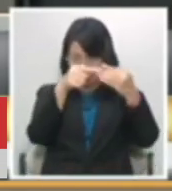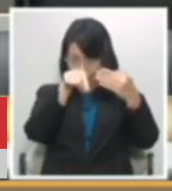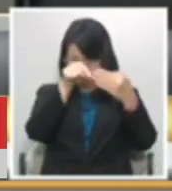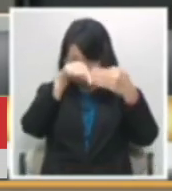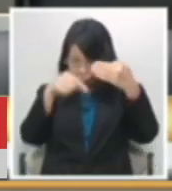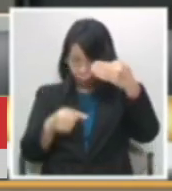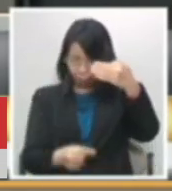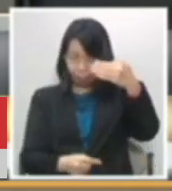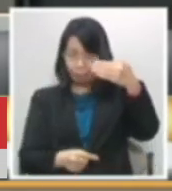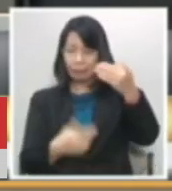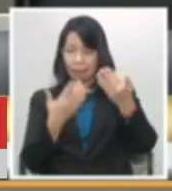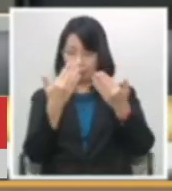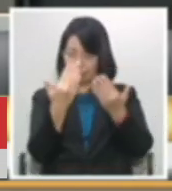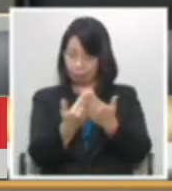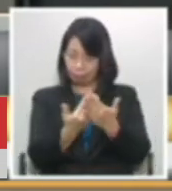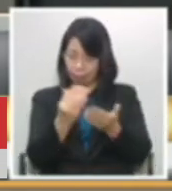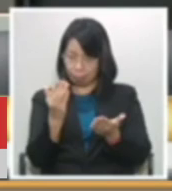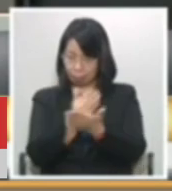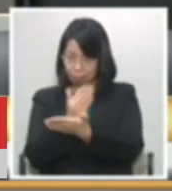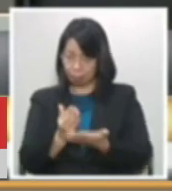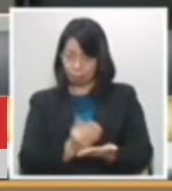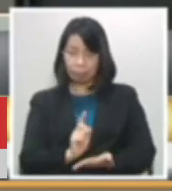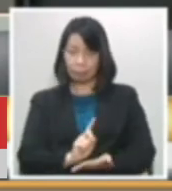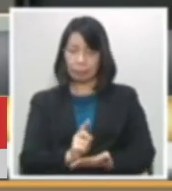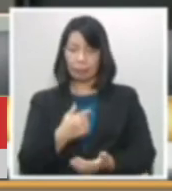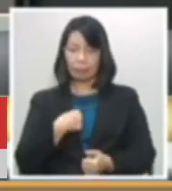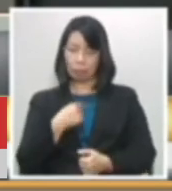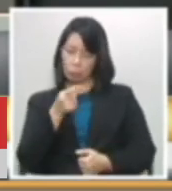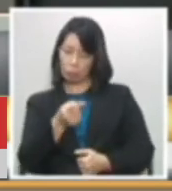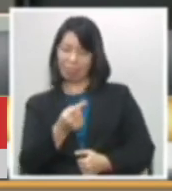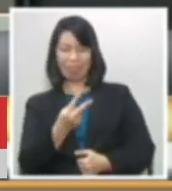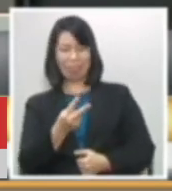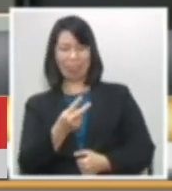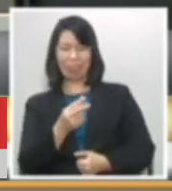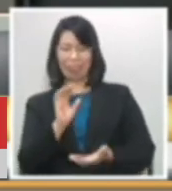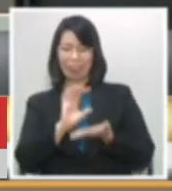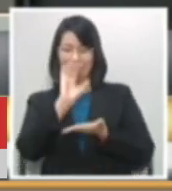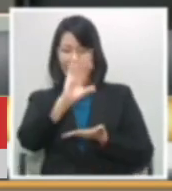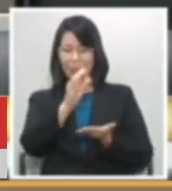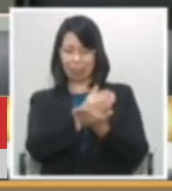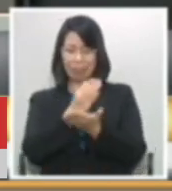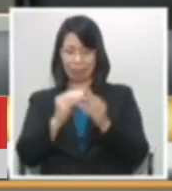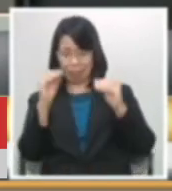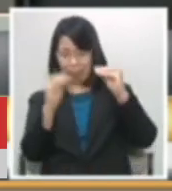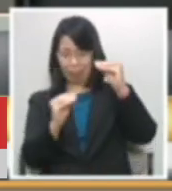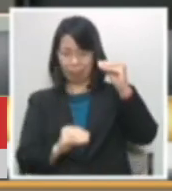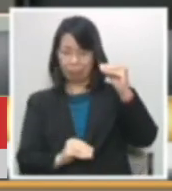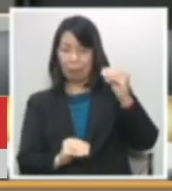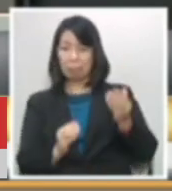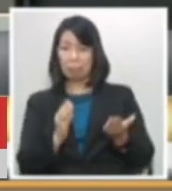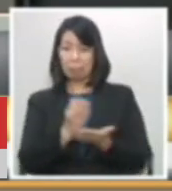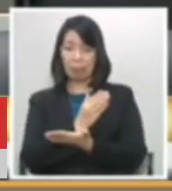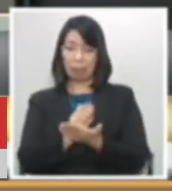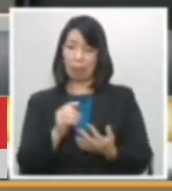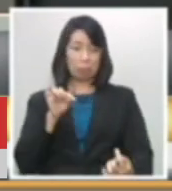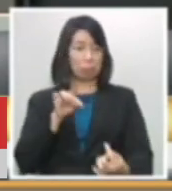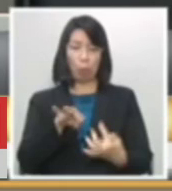าประเด็นที่ผมจะอภิปรายนั้นก็คือความไม่เหมาะสมแล้วก็ความไม่ชัดเจนในการจัดสรรงบประมา